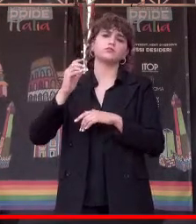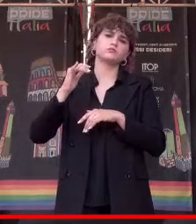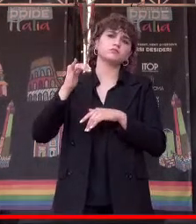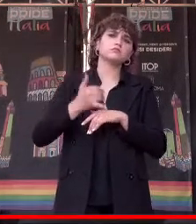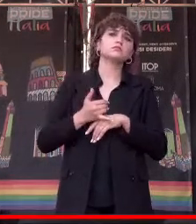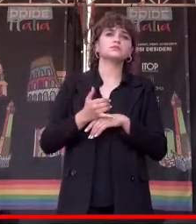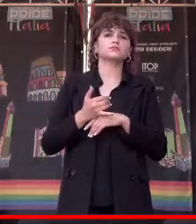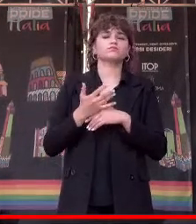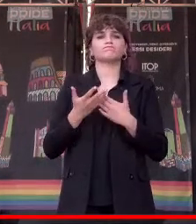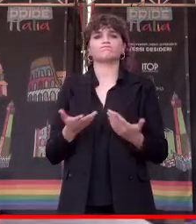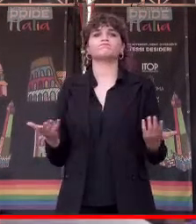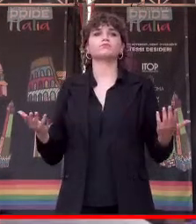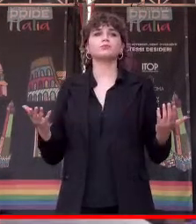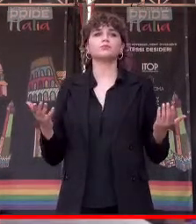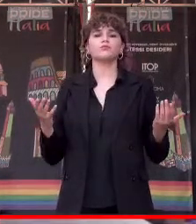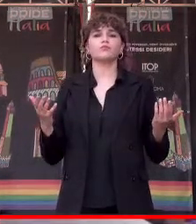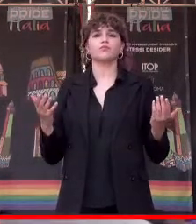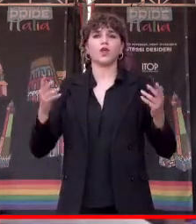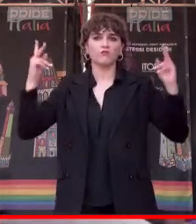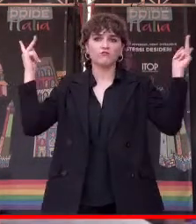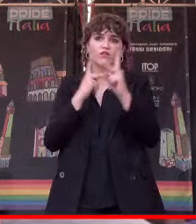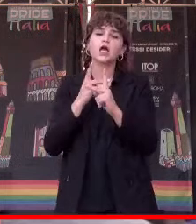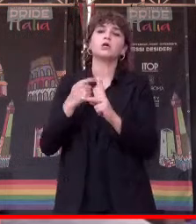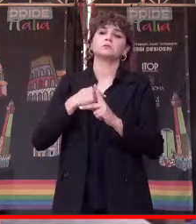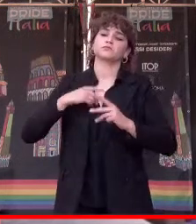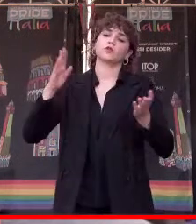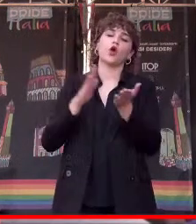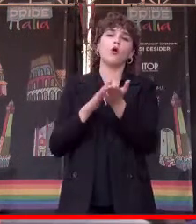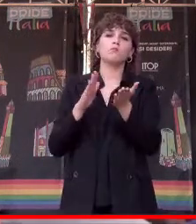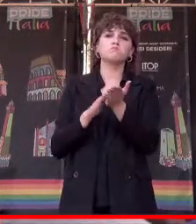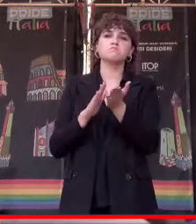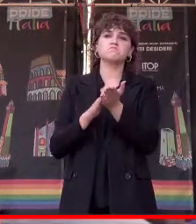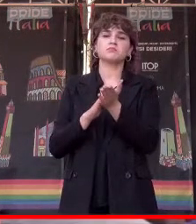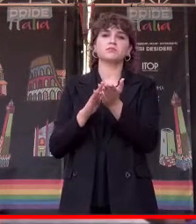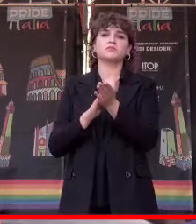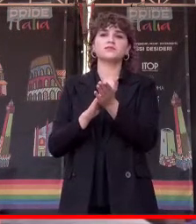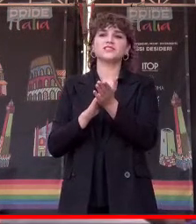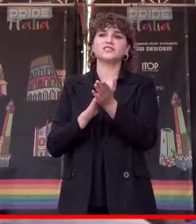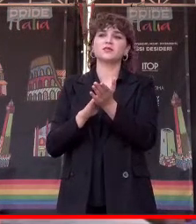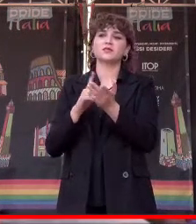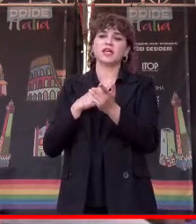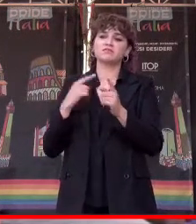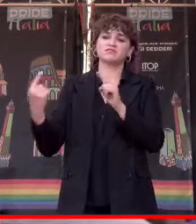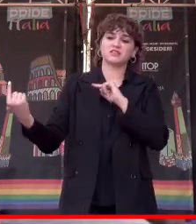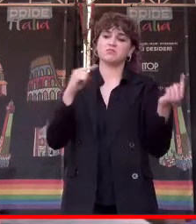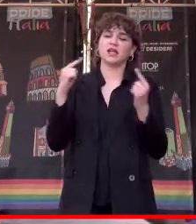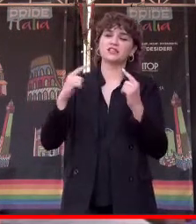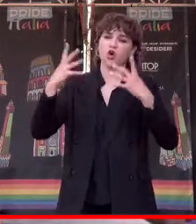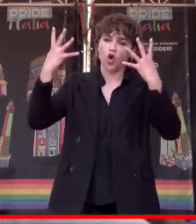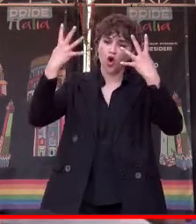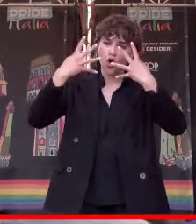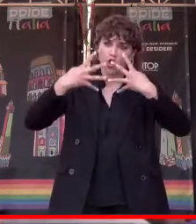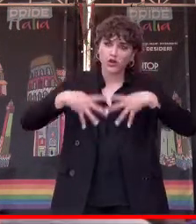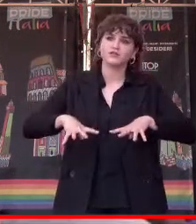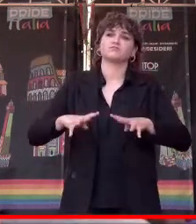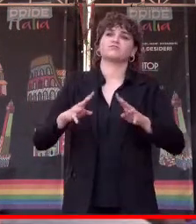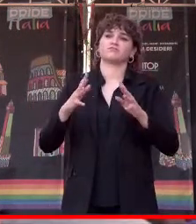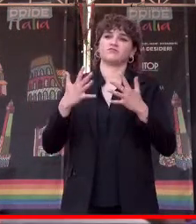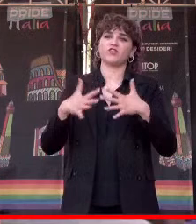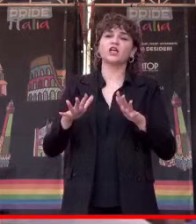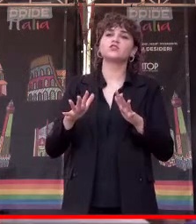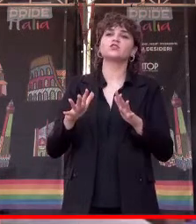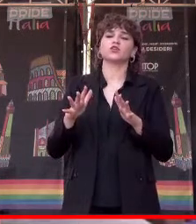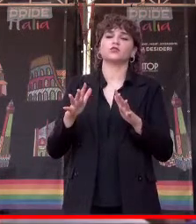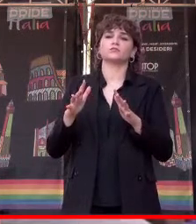che veramente vi faccio i complimenti per come avete organizzato un po' il dibattito, sia per come il